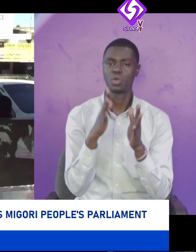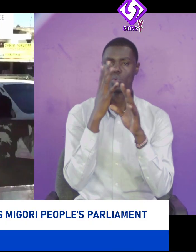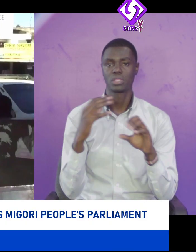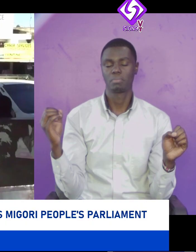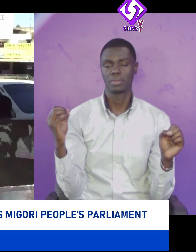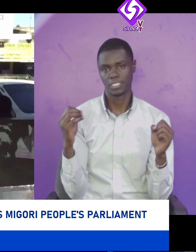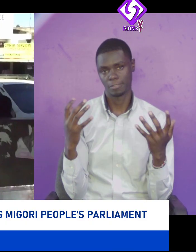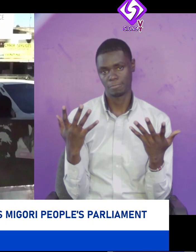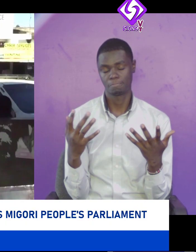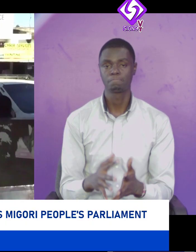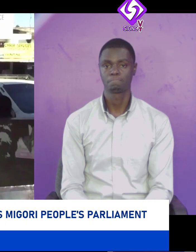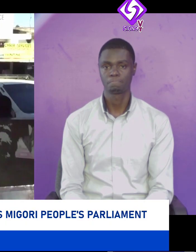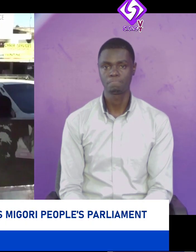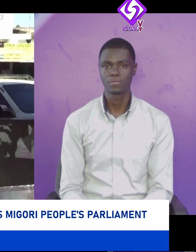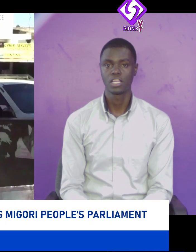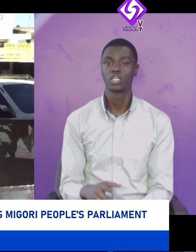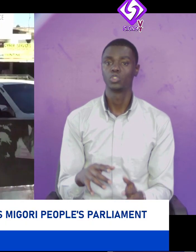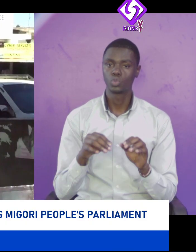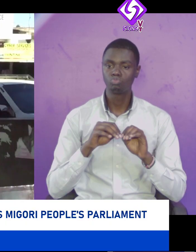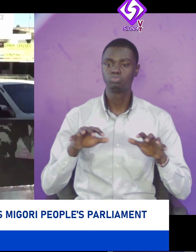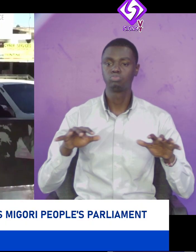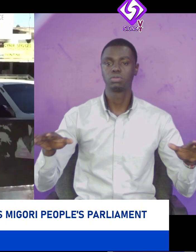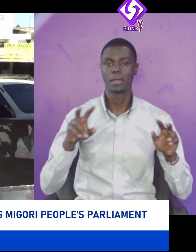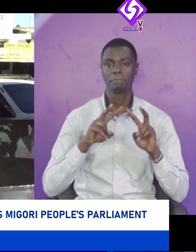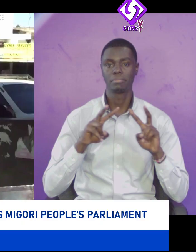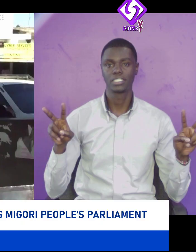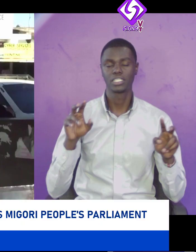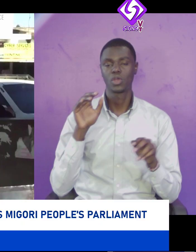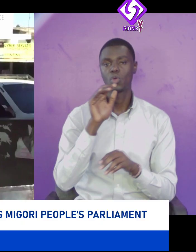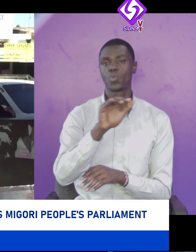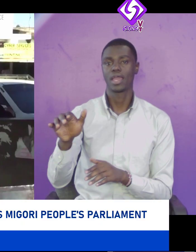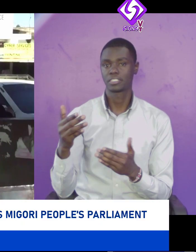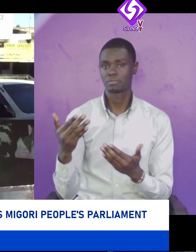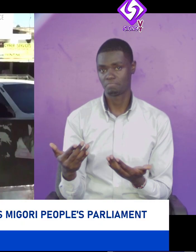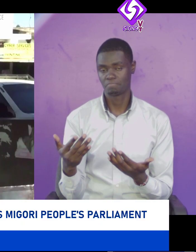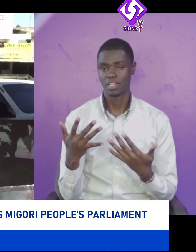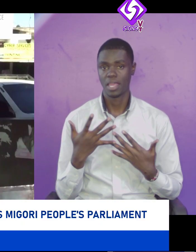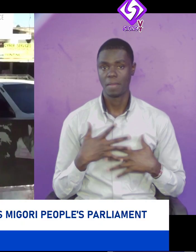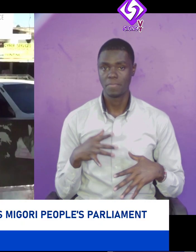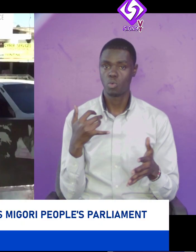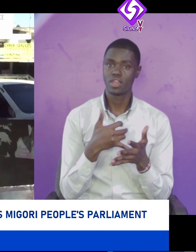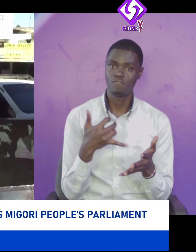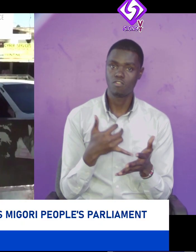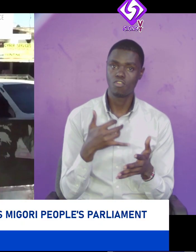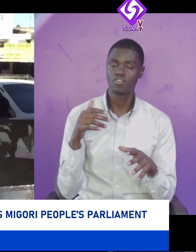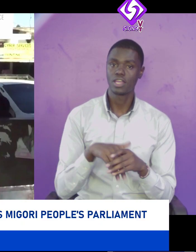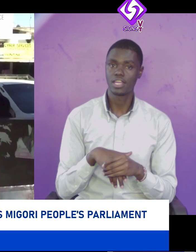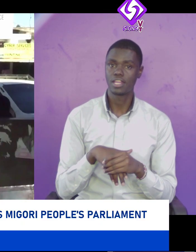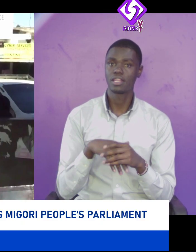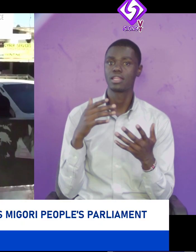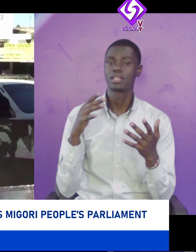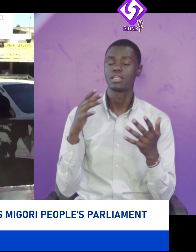Piny Luo. Tuweze kueneza amani. Tunaomba wale ambao wanahusika kwa mambo ya